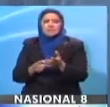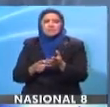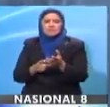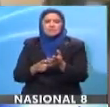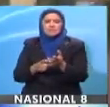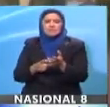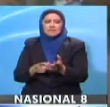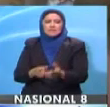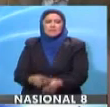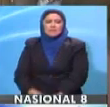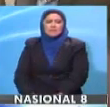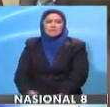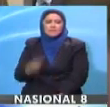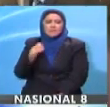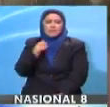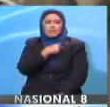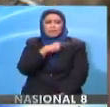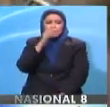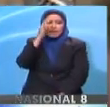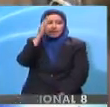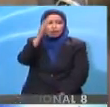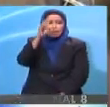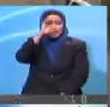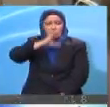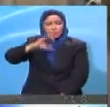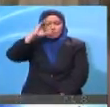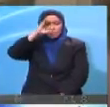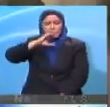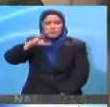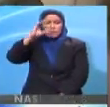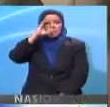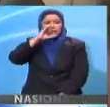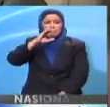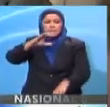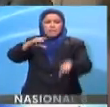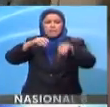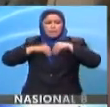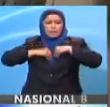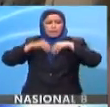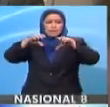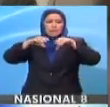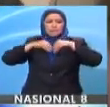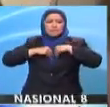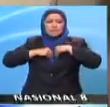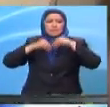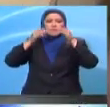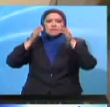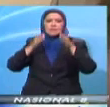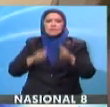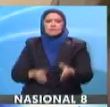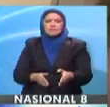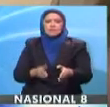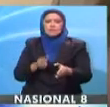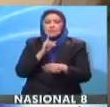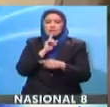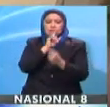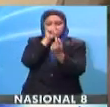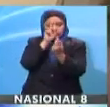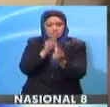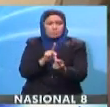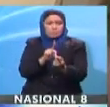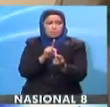punya kita akan cari apa ni penerima-penerima yang yang senya